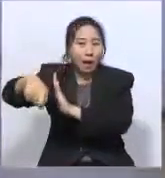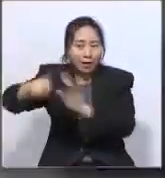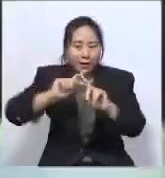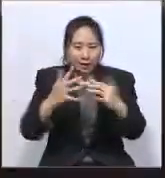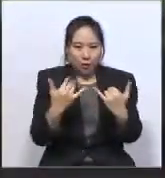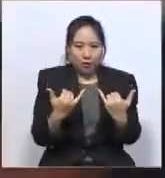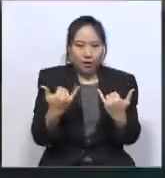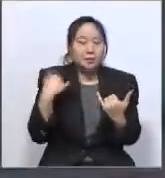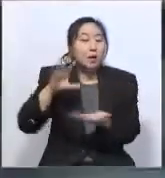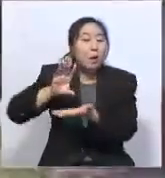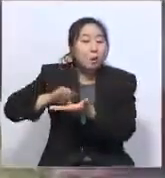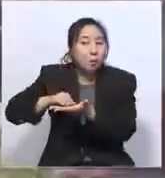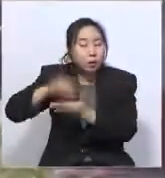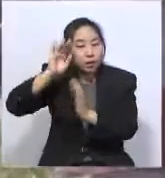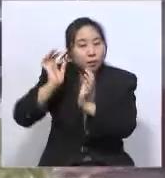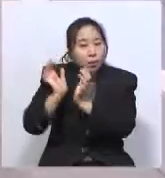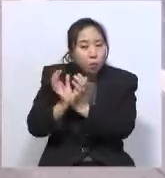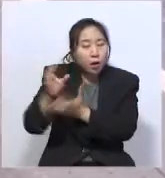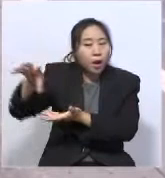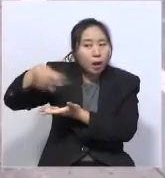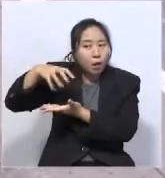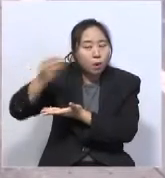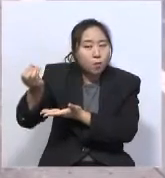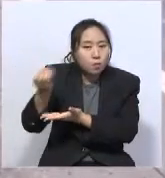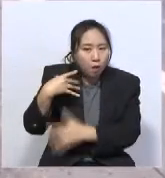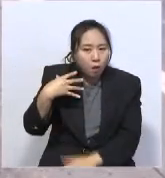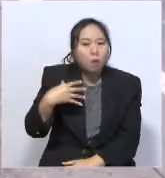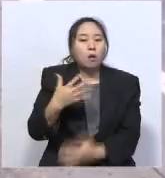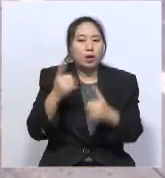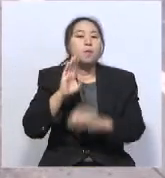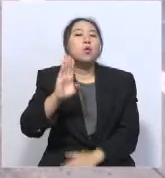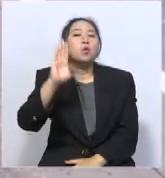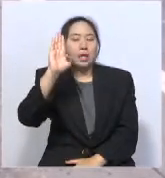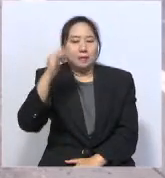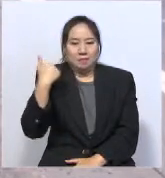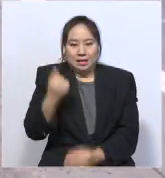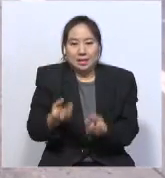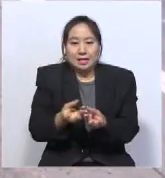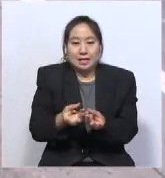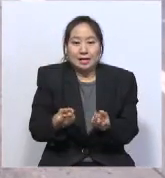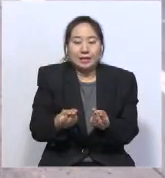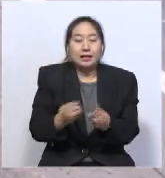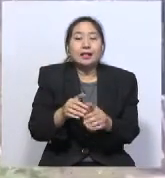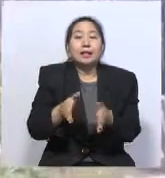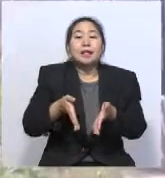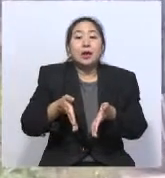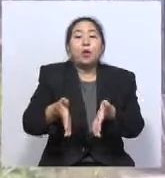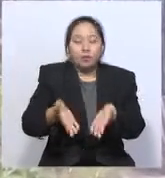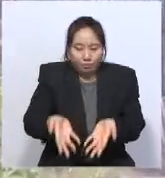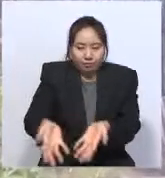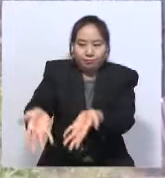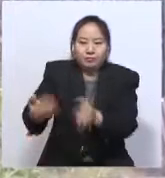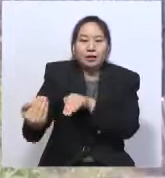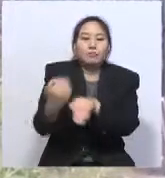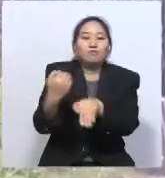เราได้รับข้อมูลจากตำรวจทางหลวงหินกองแล้วว่าผู้รับเหมานั้นมีการคืนพื้นผิวจราจรให้กับประชาช